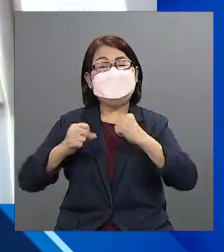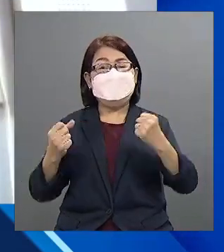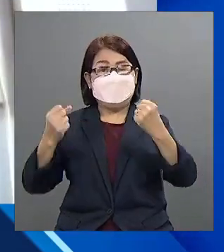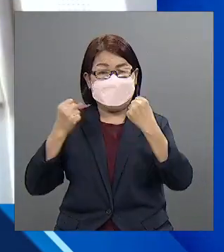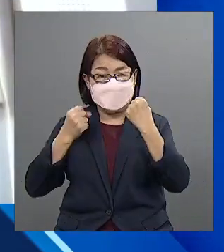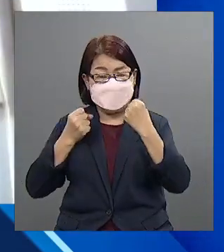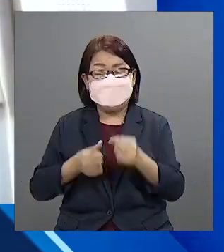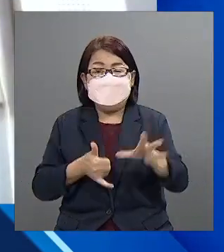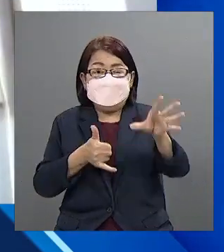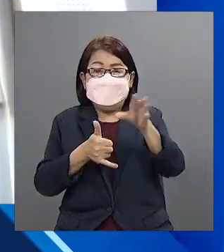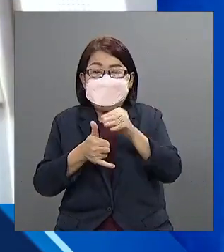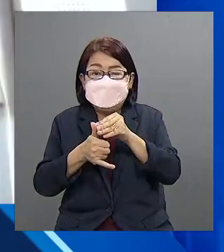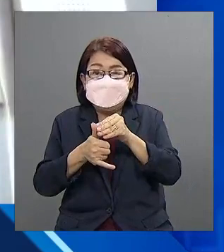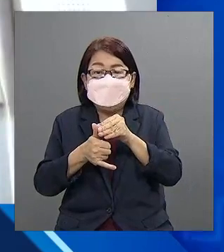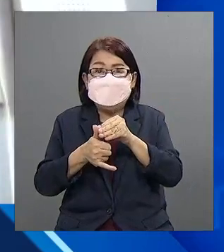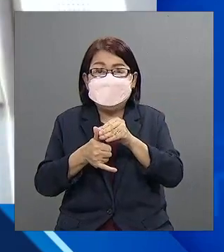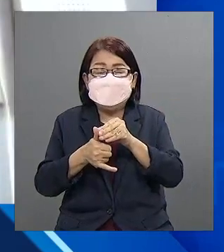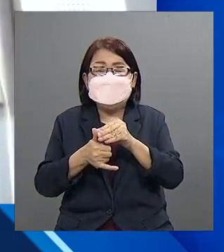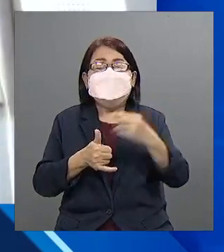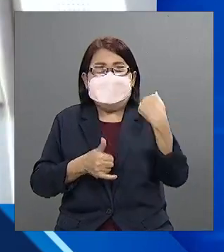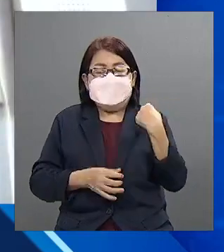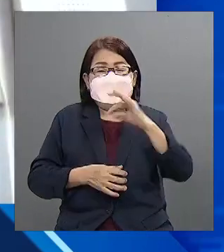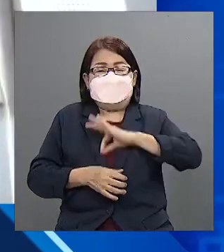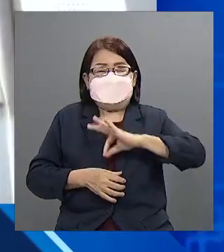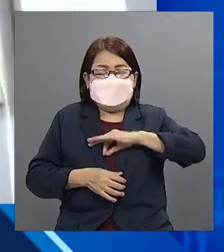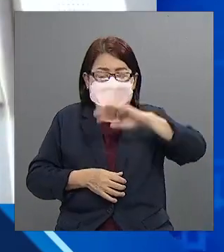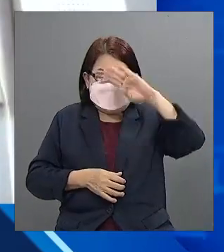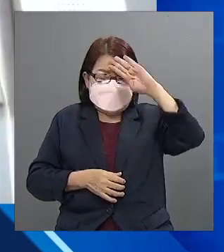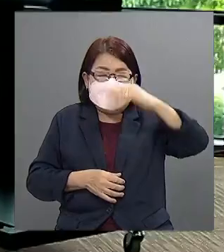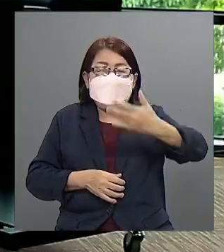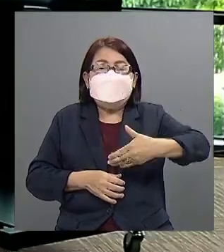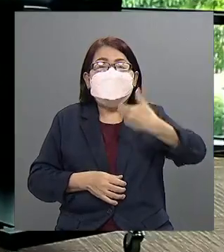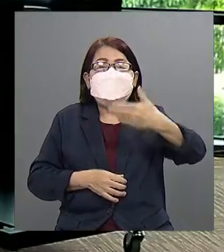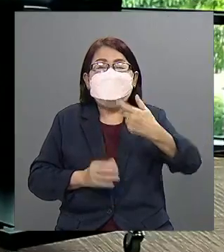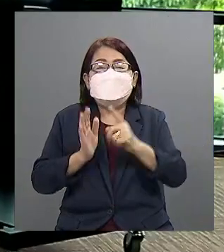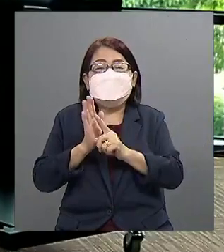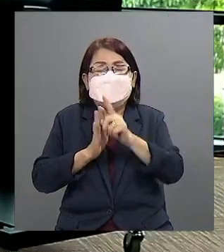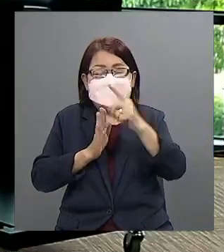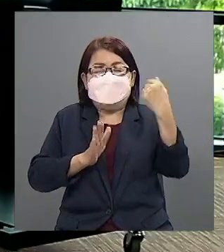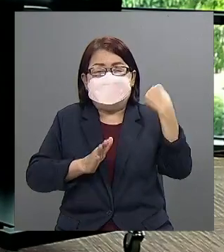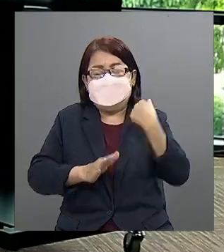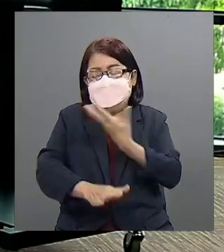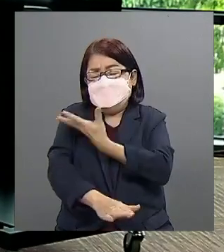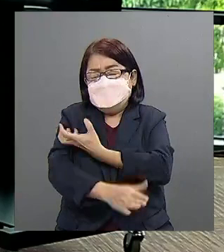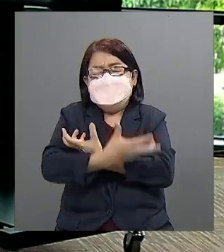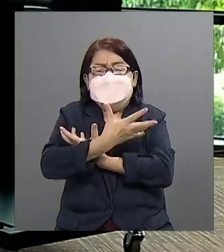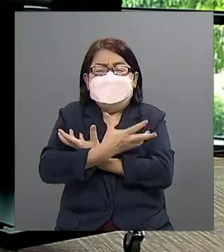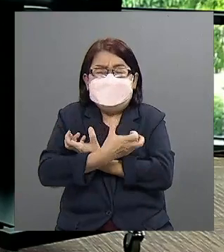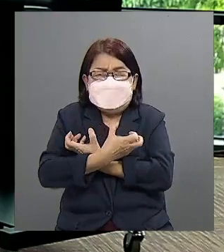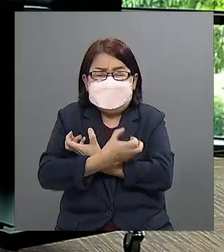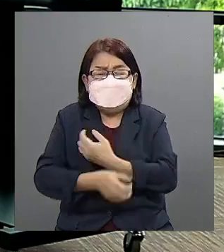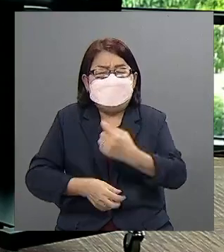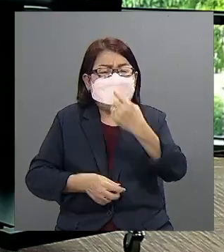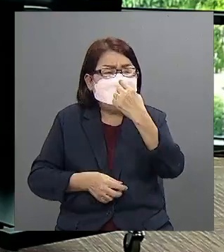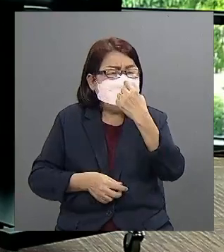ค่มีไข้เมื่อยตัวแล้วก็อาจจะหายใจดมกลิ่นแล้วรู้สึกว่าไม่ได้กลิ่นอะไรเงี้ยอา